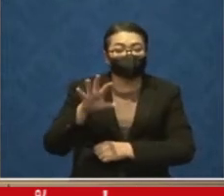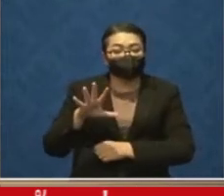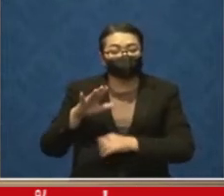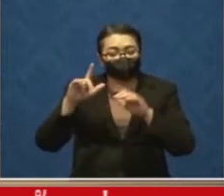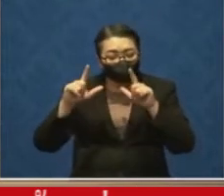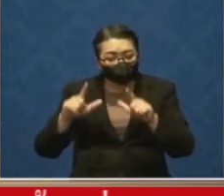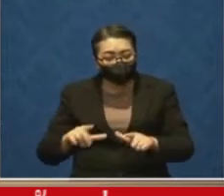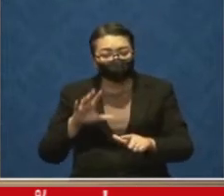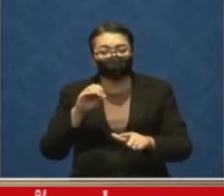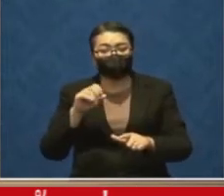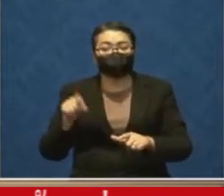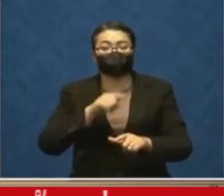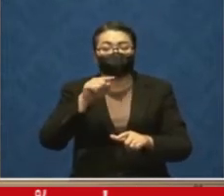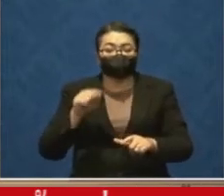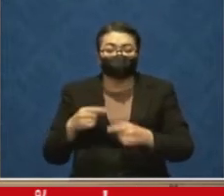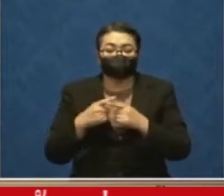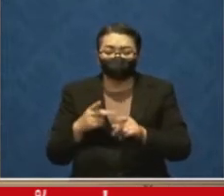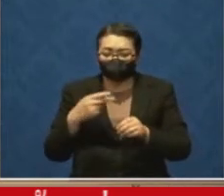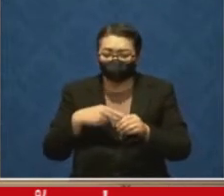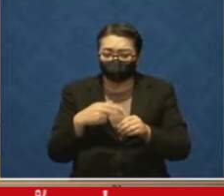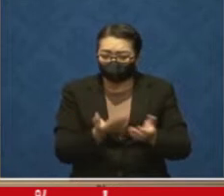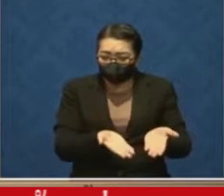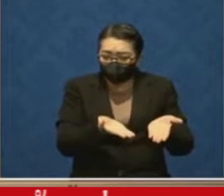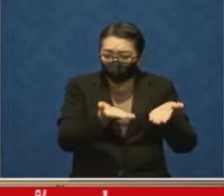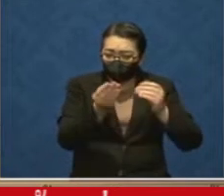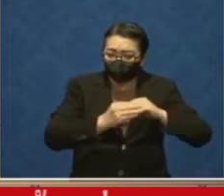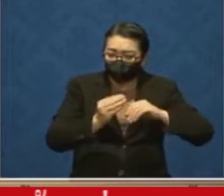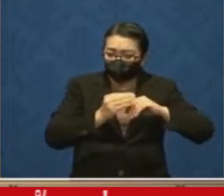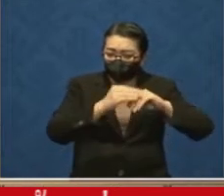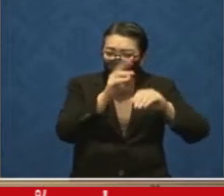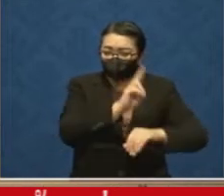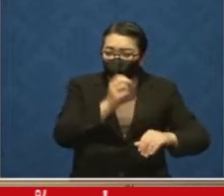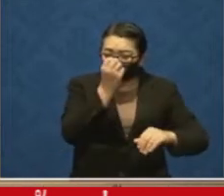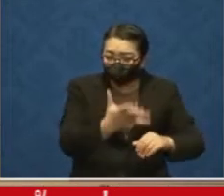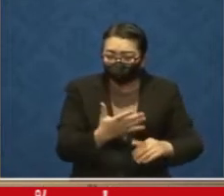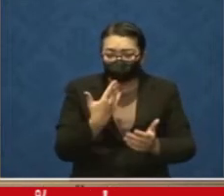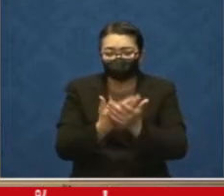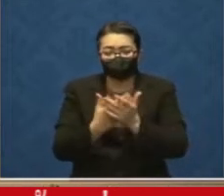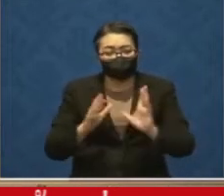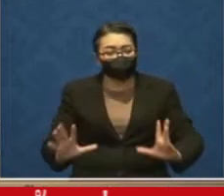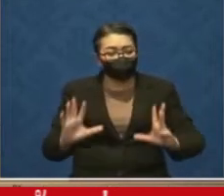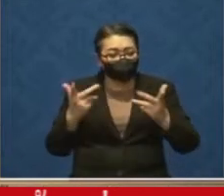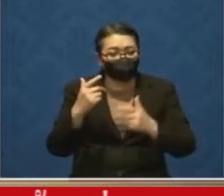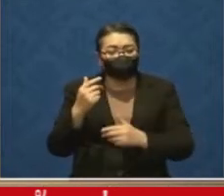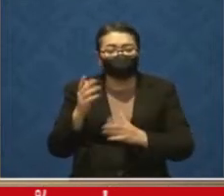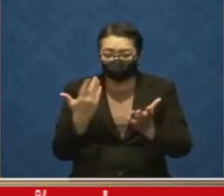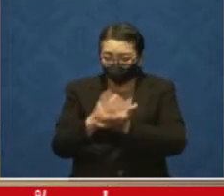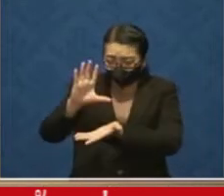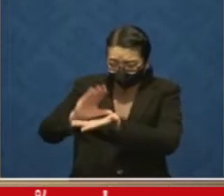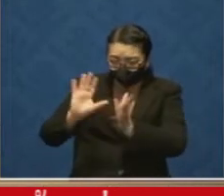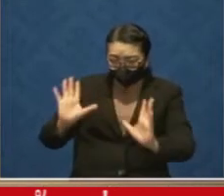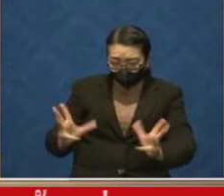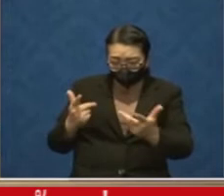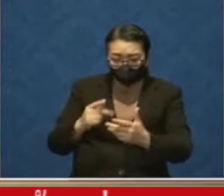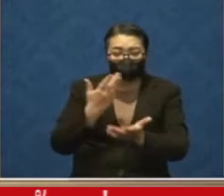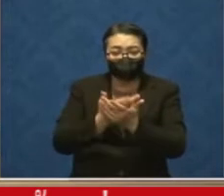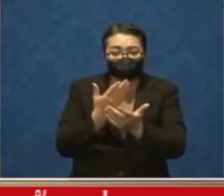% น้ำมเขียวกับสวนทางขึ้นสูงและสำคัทสุดก็คือ มันมีเงินหายไป อยู่ที่ไข่ครับผลเอก